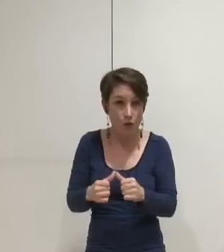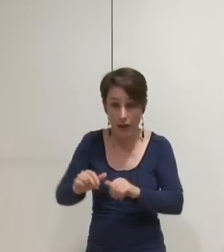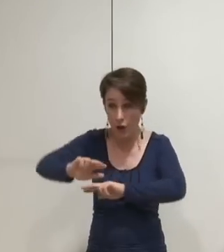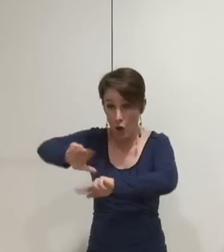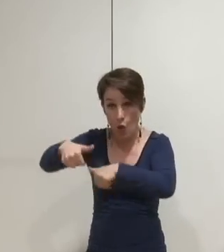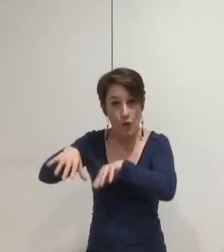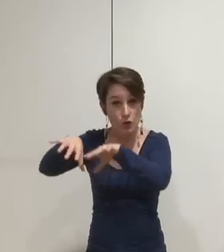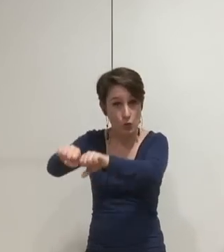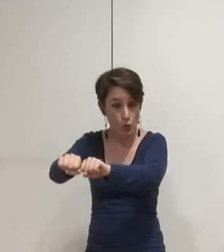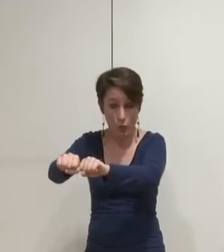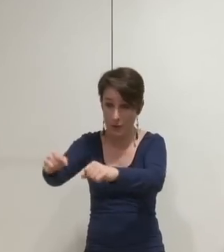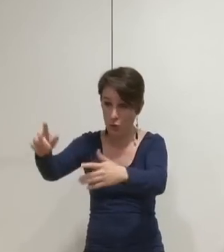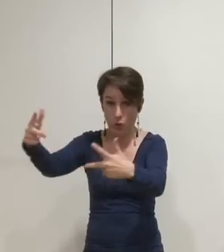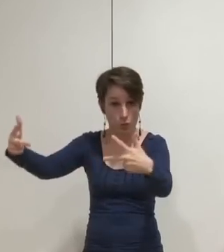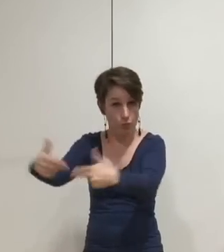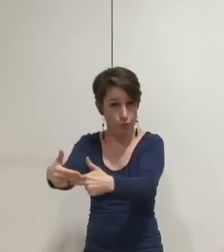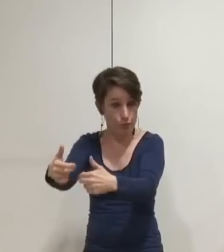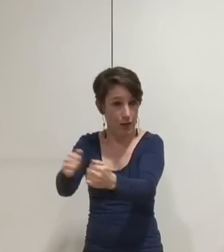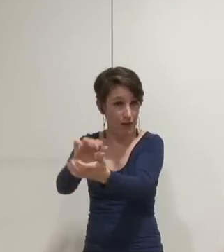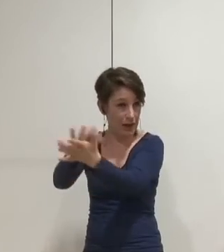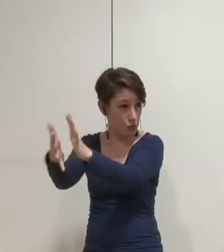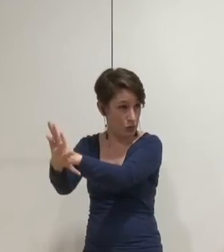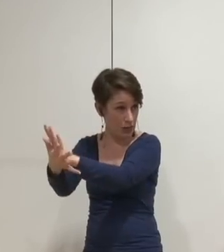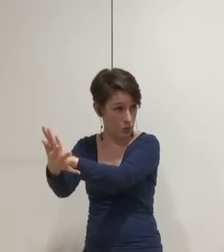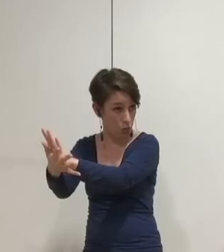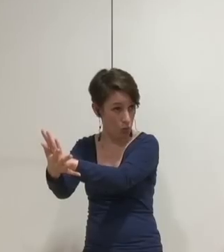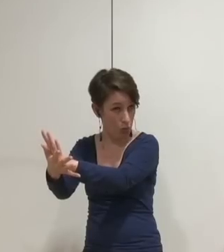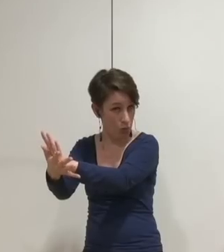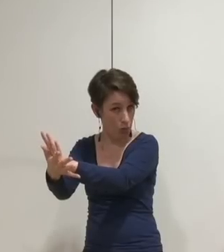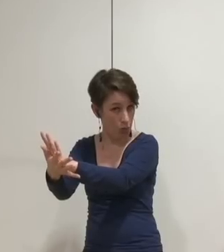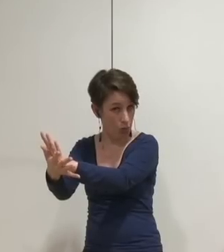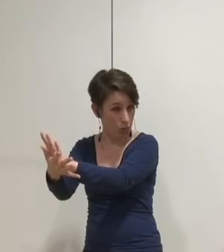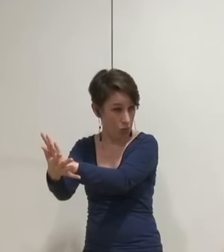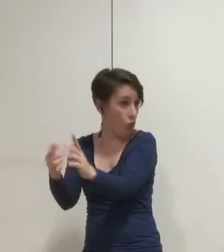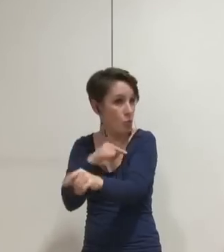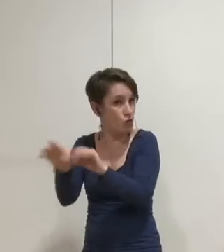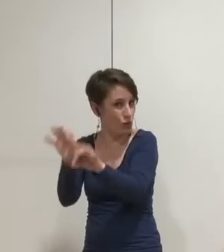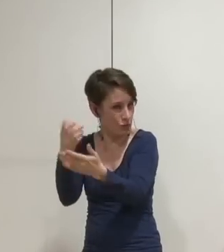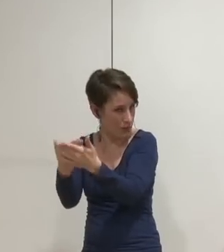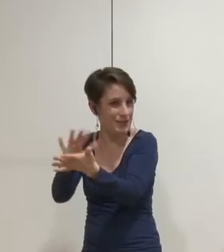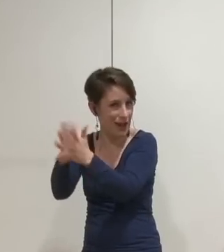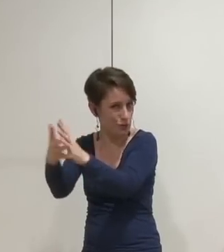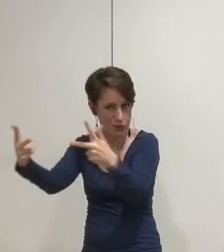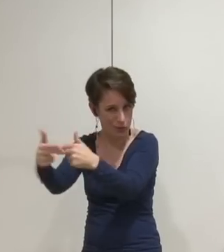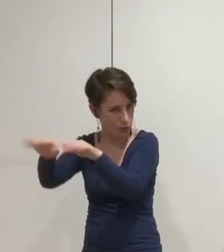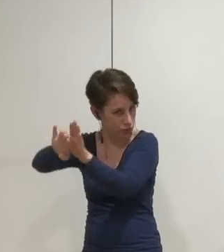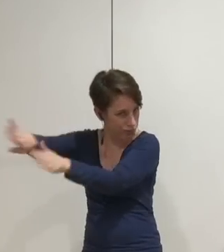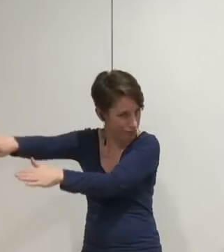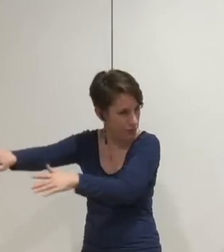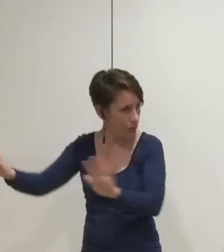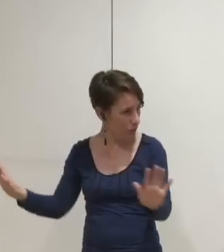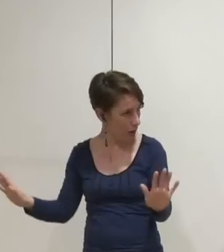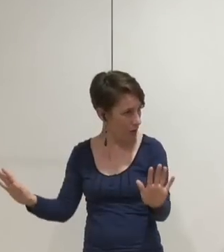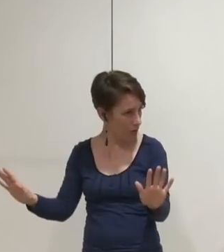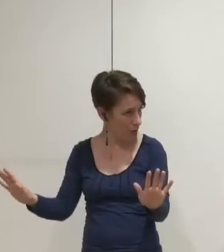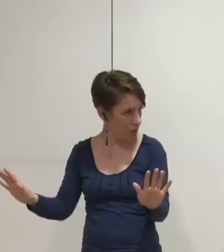d'occupation du domaine public avec l'association Palais des Sports euh et c'est le choix que nous avons fait ù on l'a on l'a